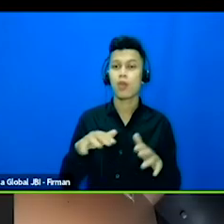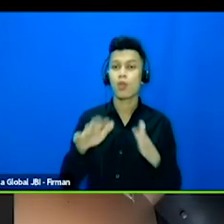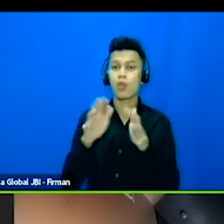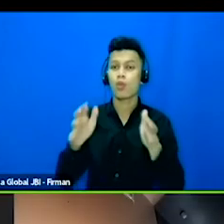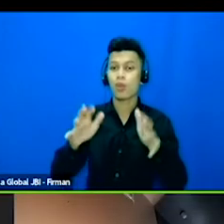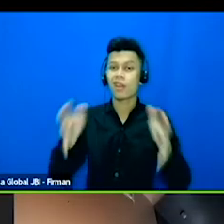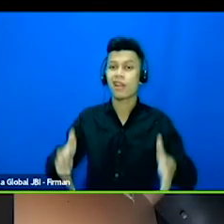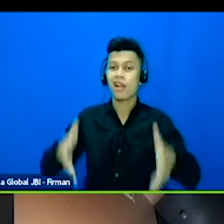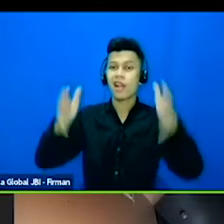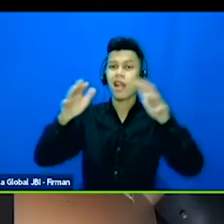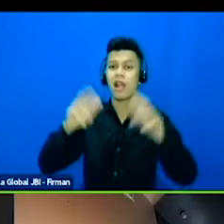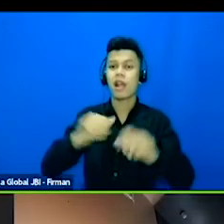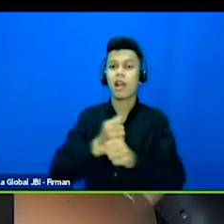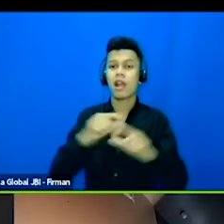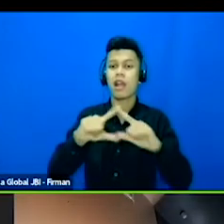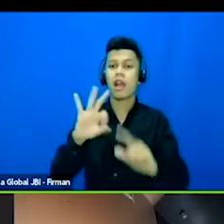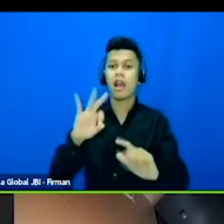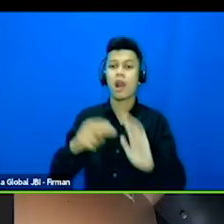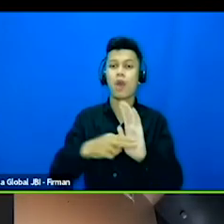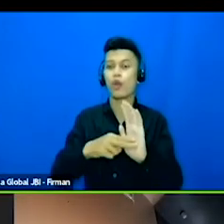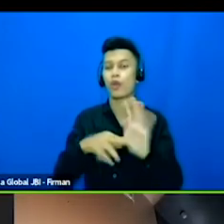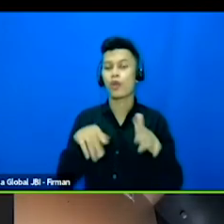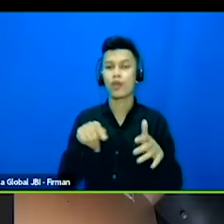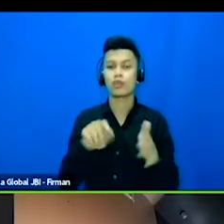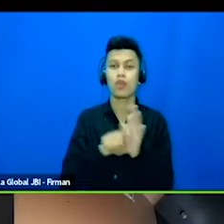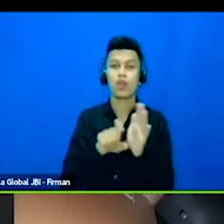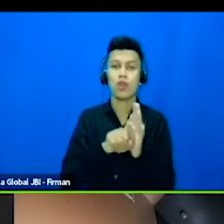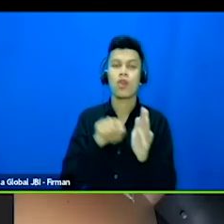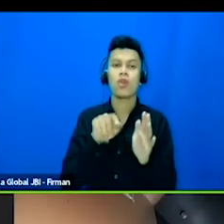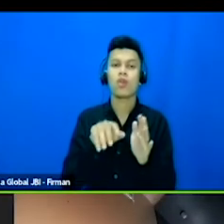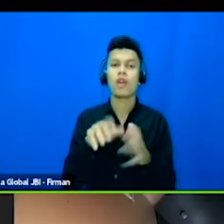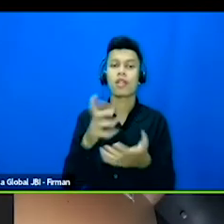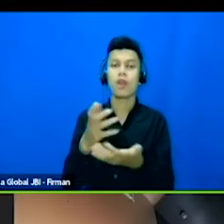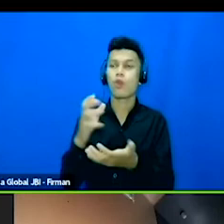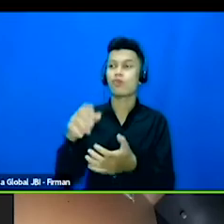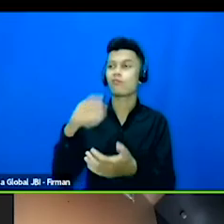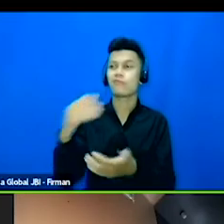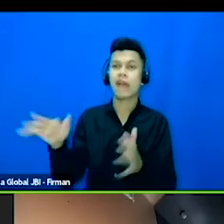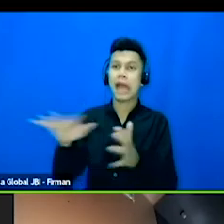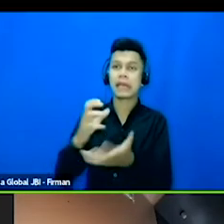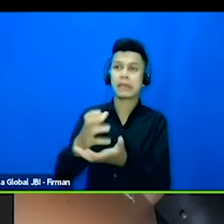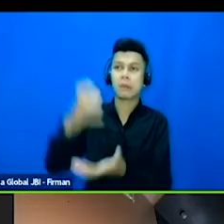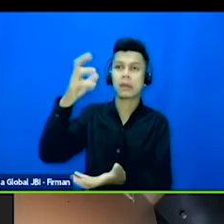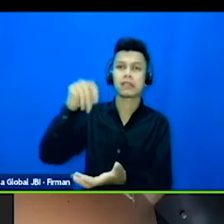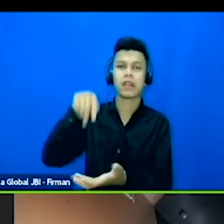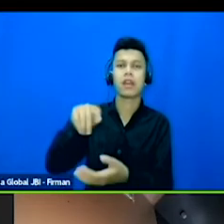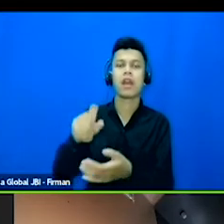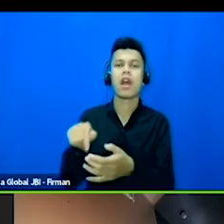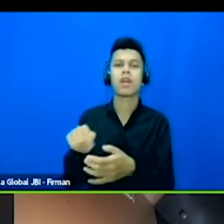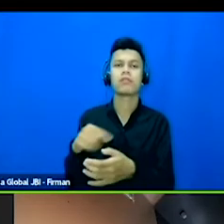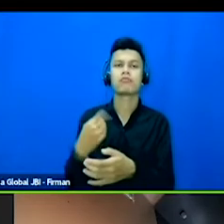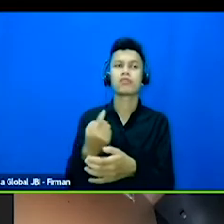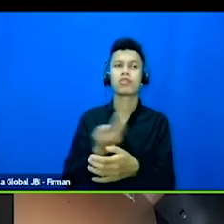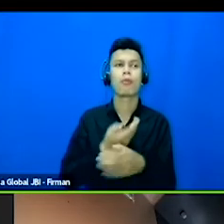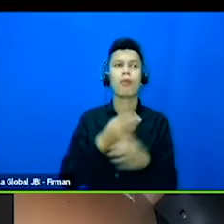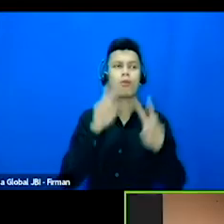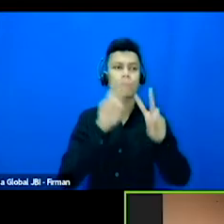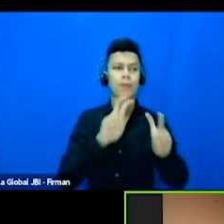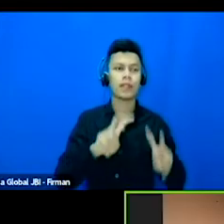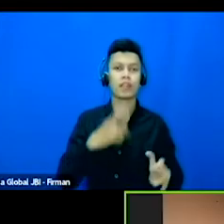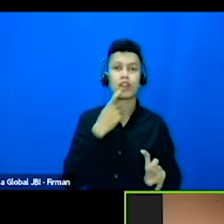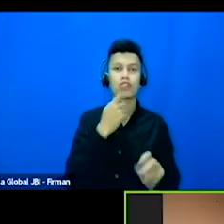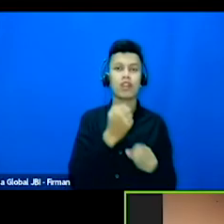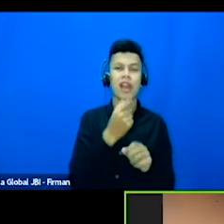air mineral dalam kemasan misalnya semacam itu ke kita akan bikin penelitian kisah tentang negara beryodium dan